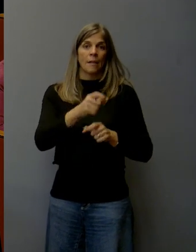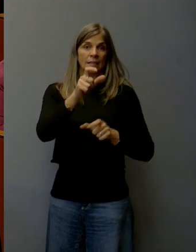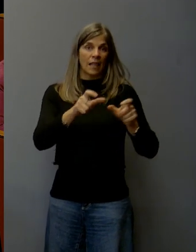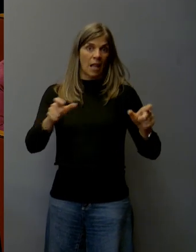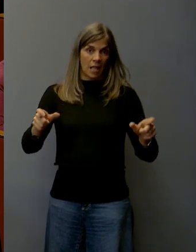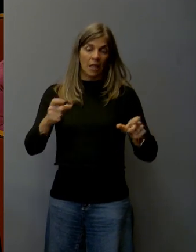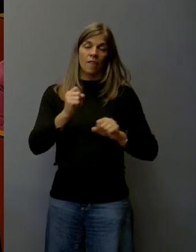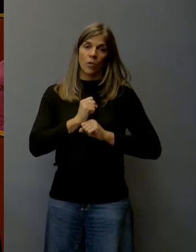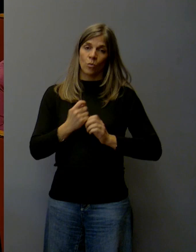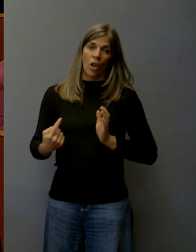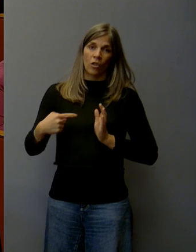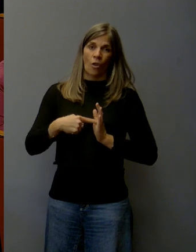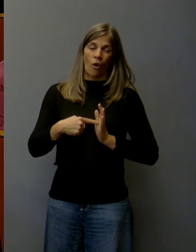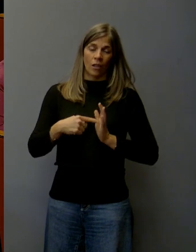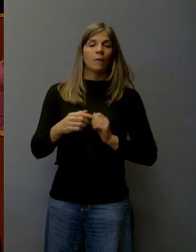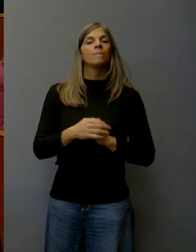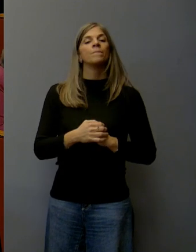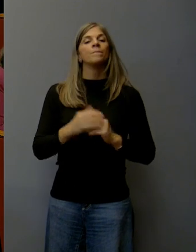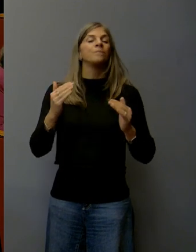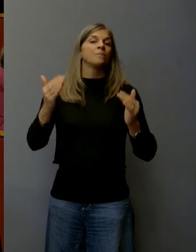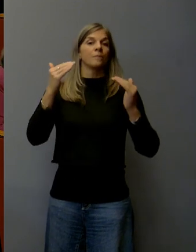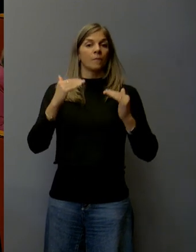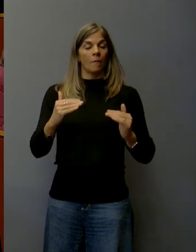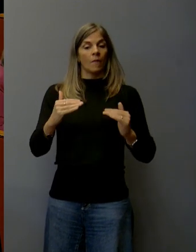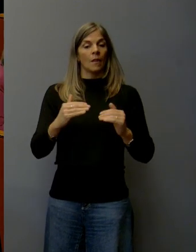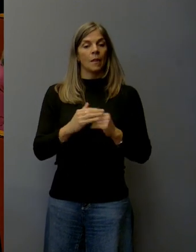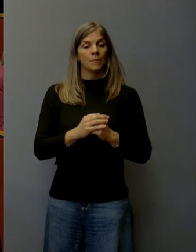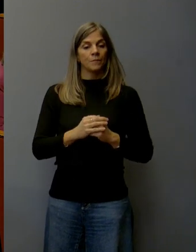passo al successivo o di G